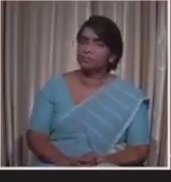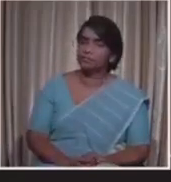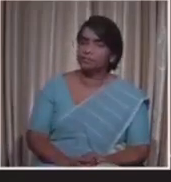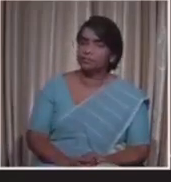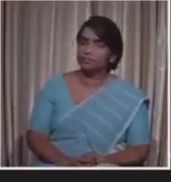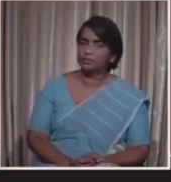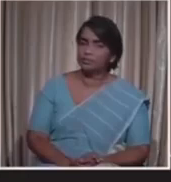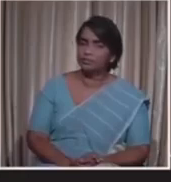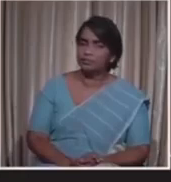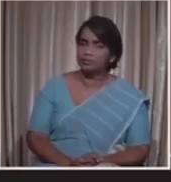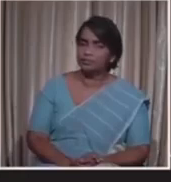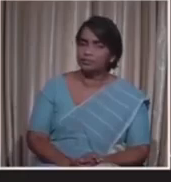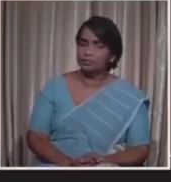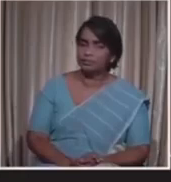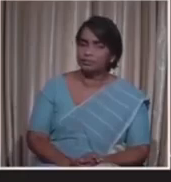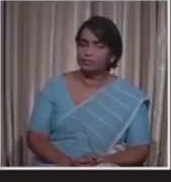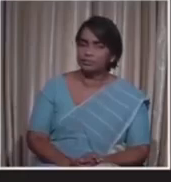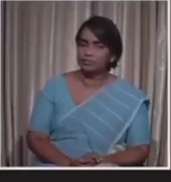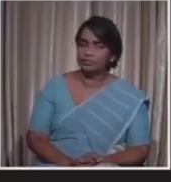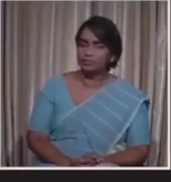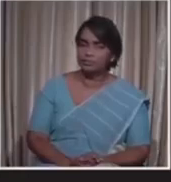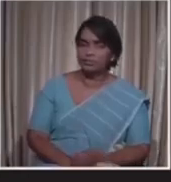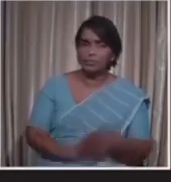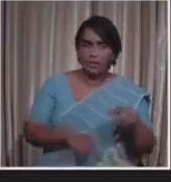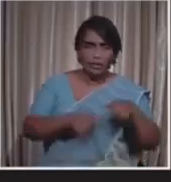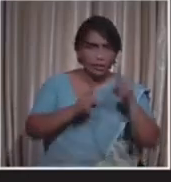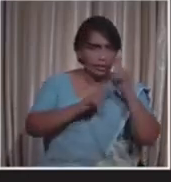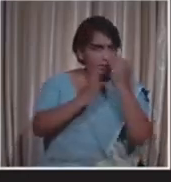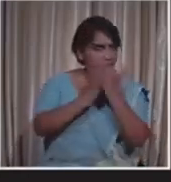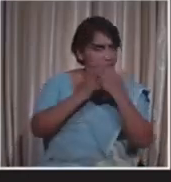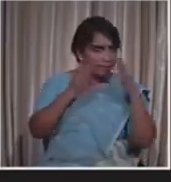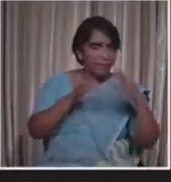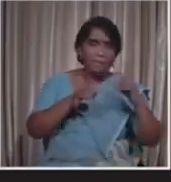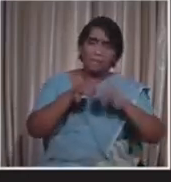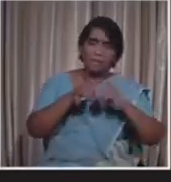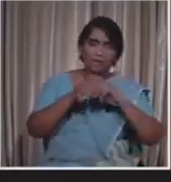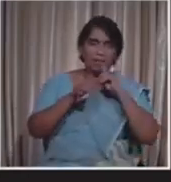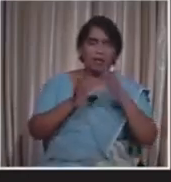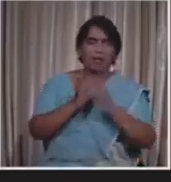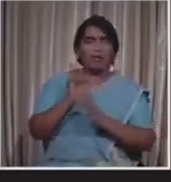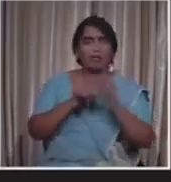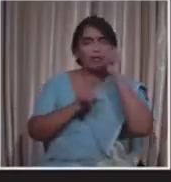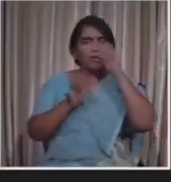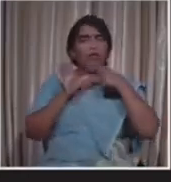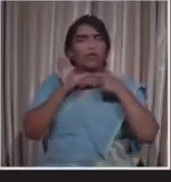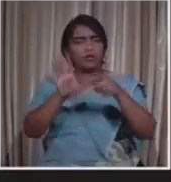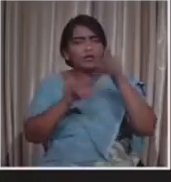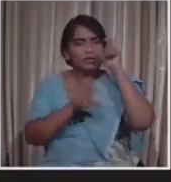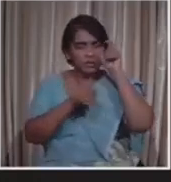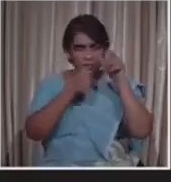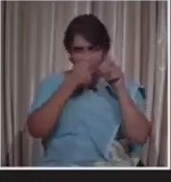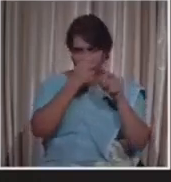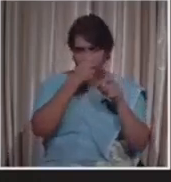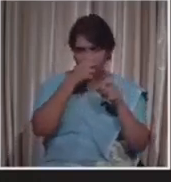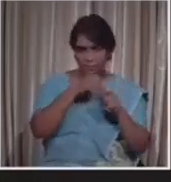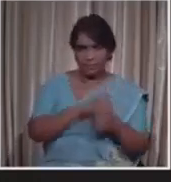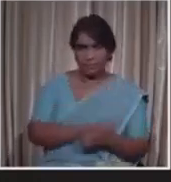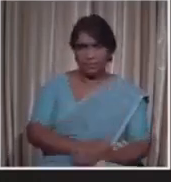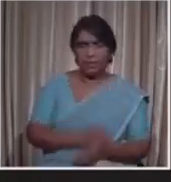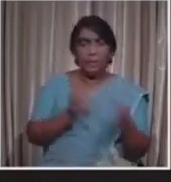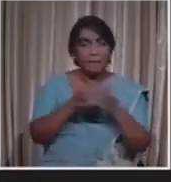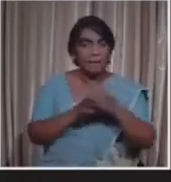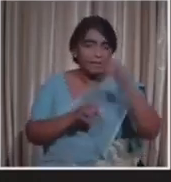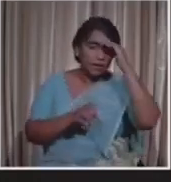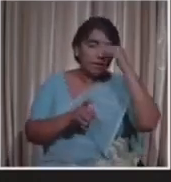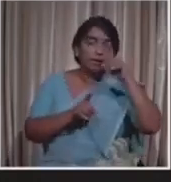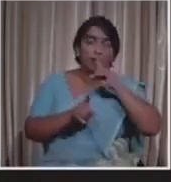ආලි වරුණයි පස්සේ මෙතුමාලාට මේ ප්‍රශ්න අහන්න ඉඩ දෙමු. නැත්තම් මෙතන මේ ඇමතිවරු බලාගෙන ඉන්න උත්තර දෙන්න බලාගෙන මේ පක්ෂ නායක